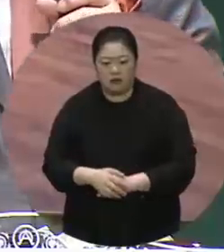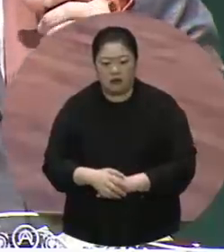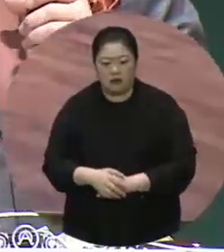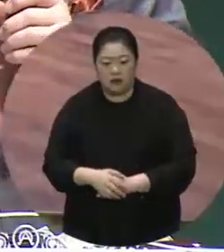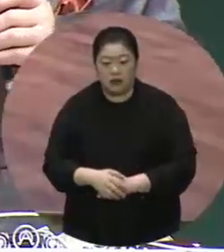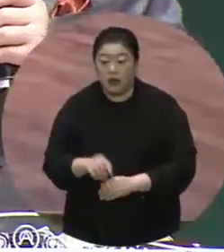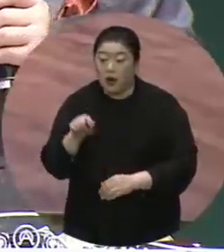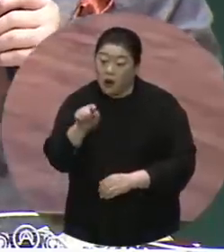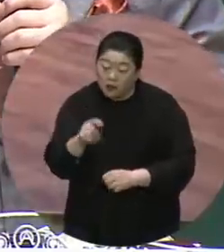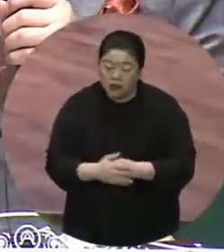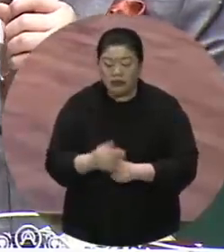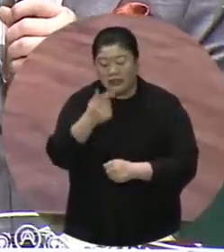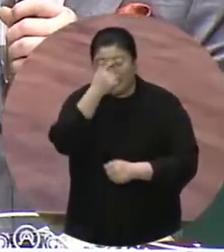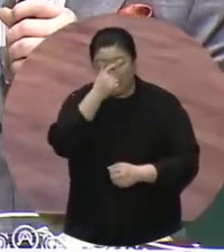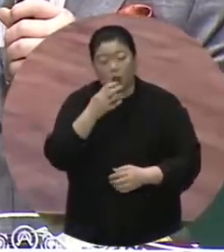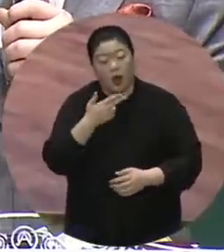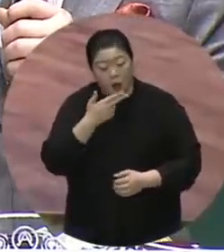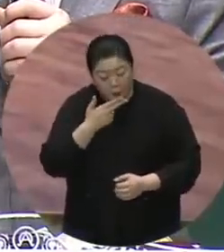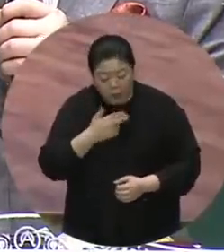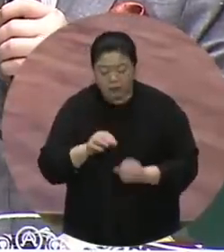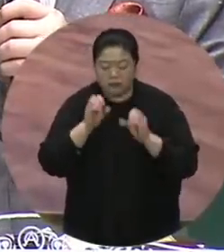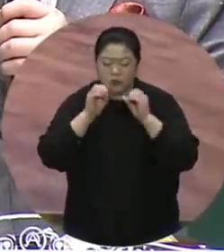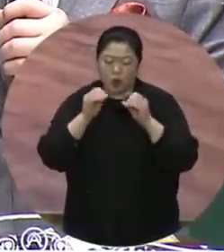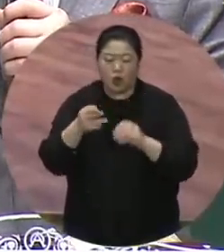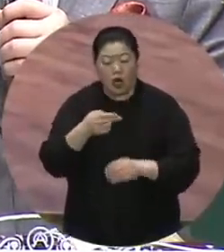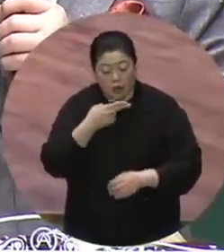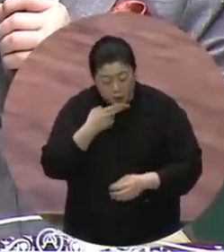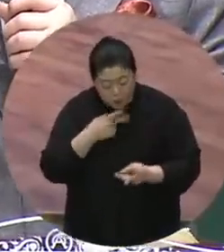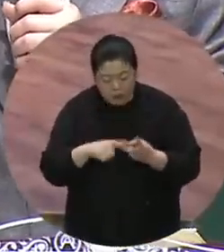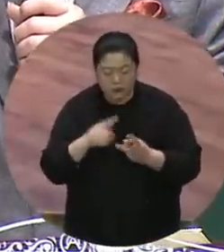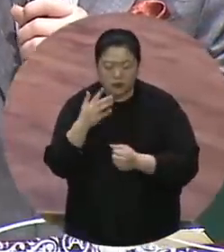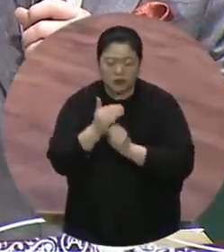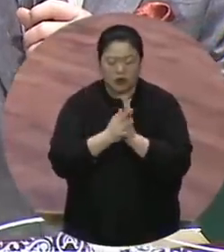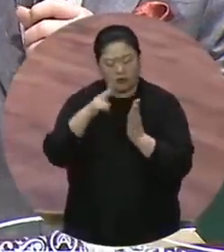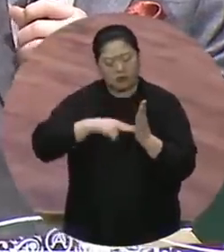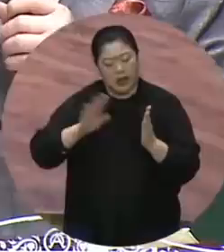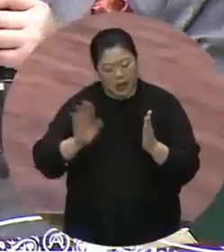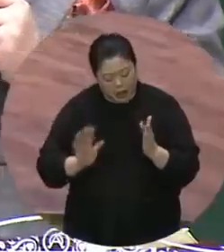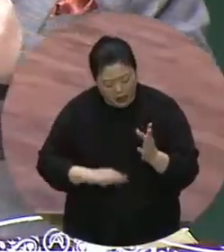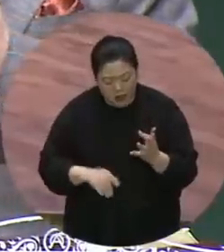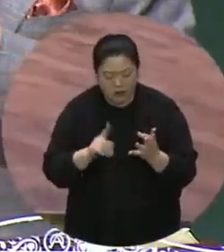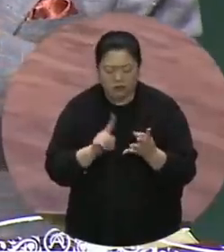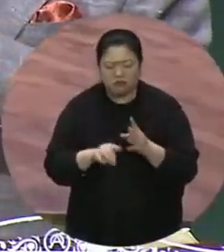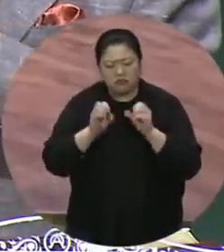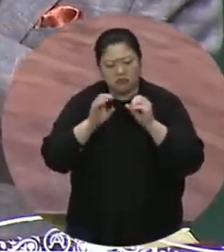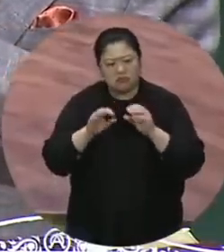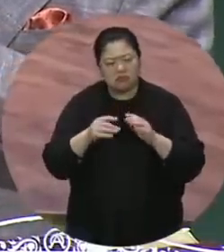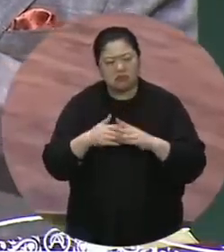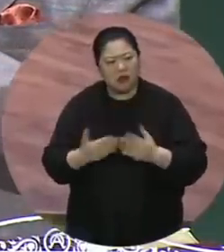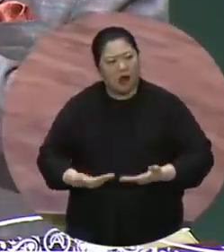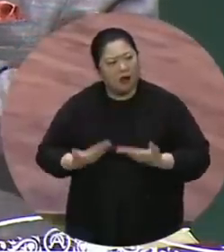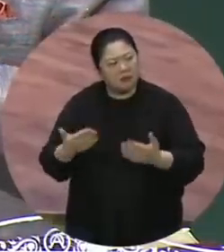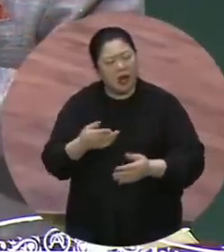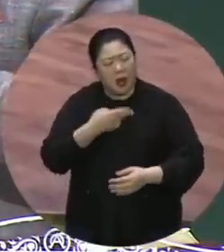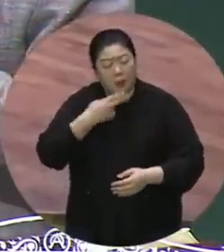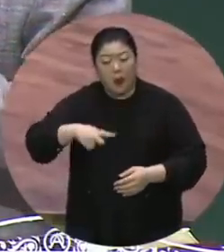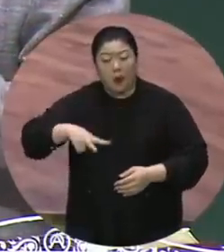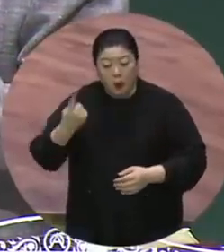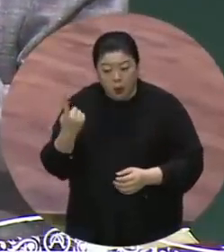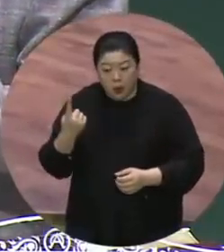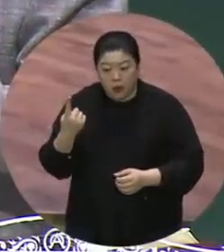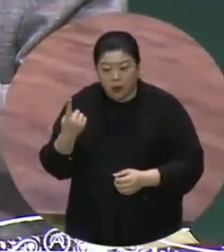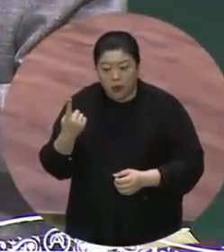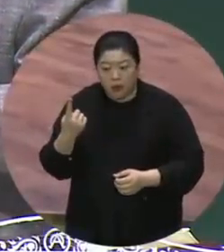여러분의 성경을 안 읽어도 전도를 안 해도 여러분 헌신을 안 해도 여러분이 이제 하나님 시작하라고 부르신 줄